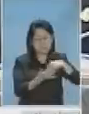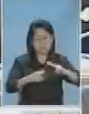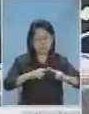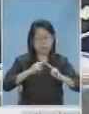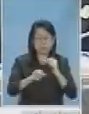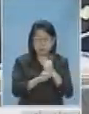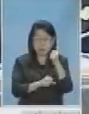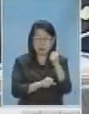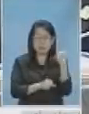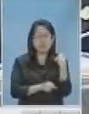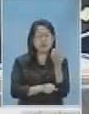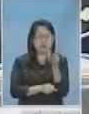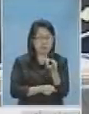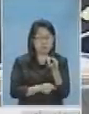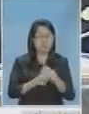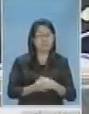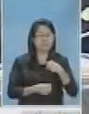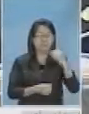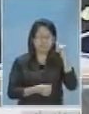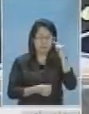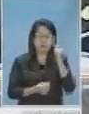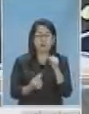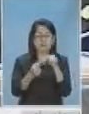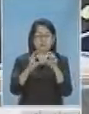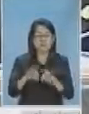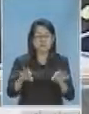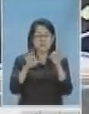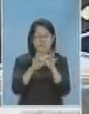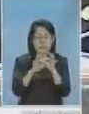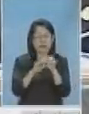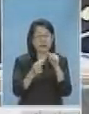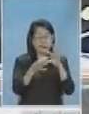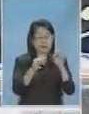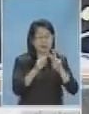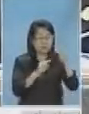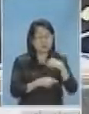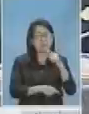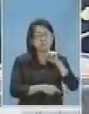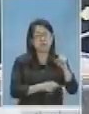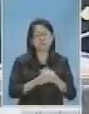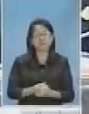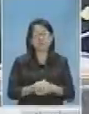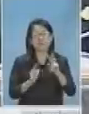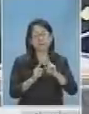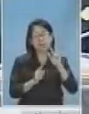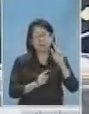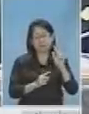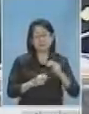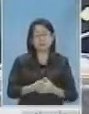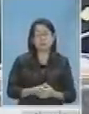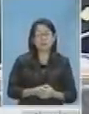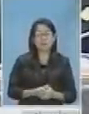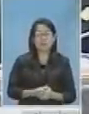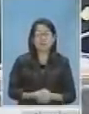ครับตรงนี้เป็นสิ่งที่ผมคิดว่าสำคัญมากเป็นประเด็นที่สองครับท่านประธานประการที่สาม